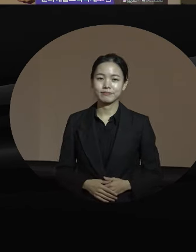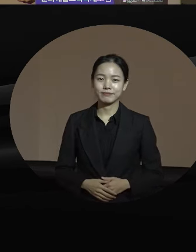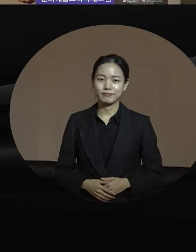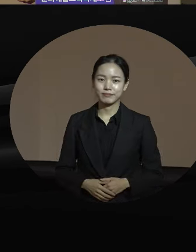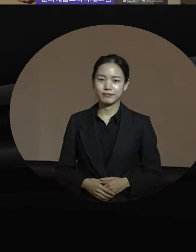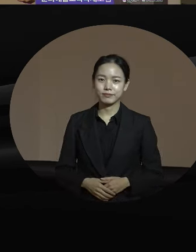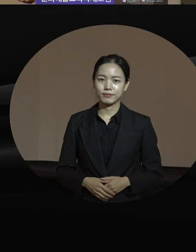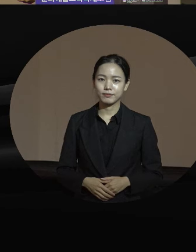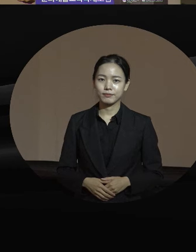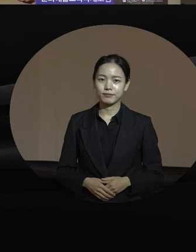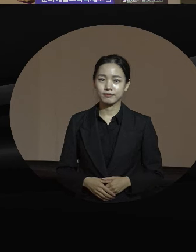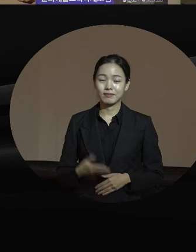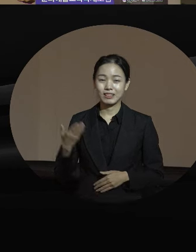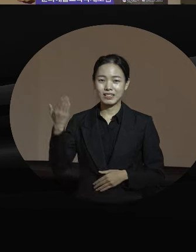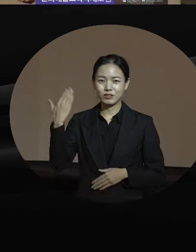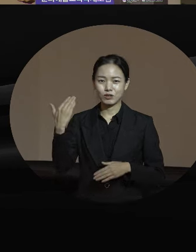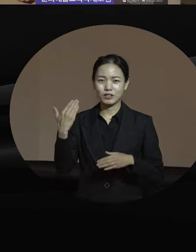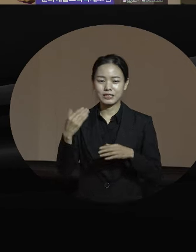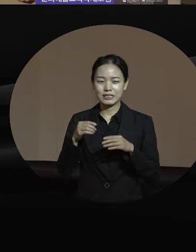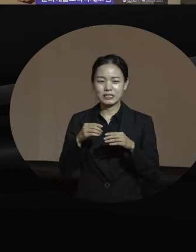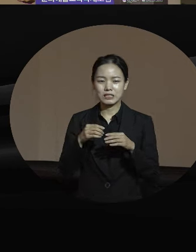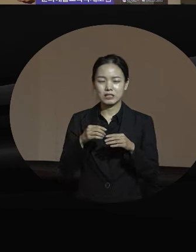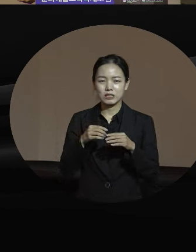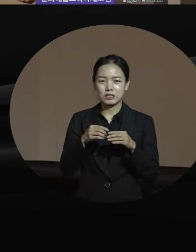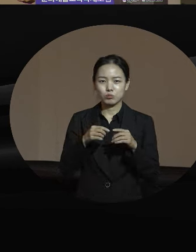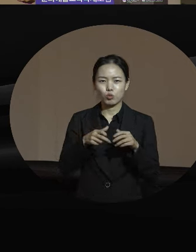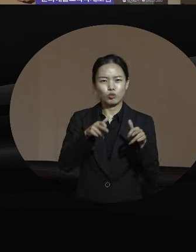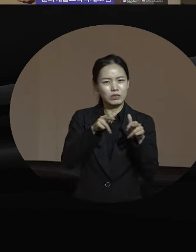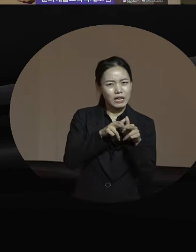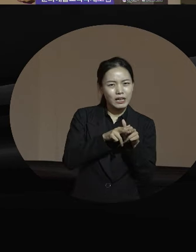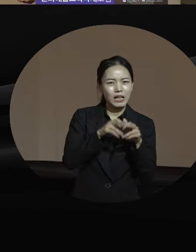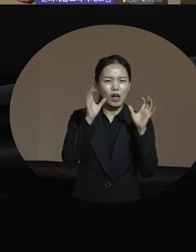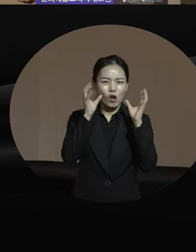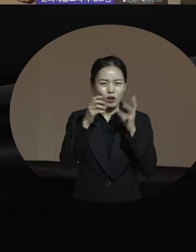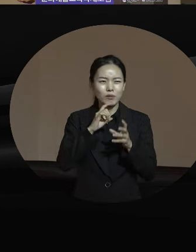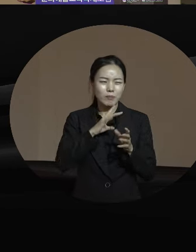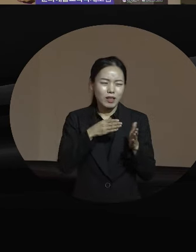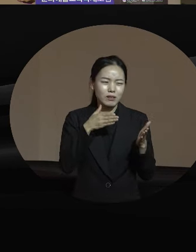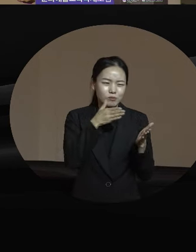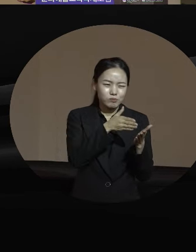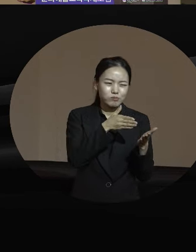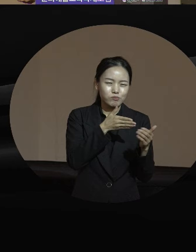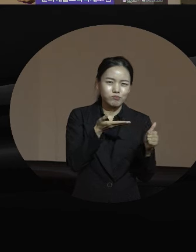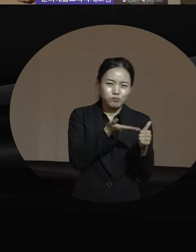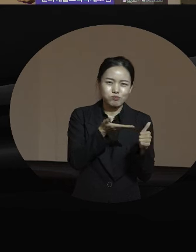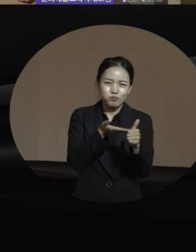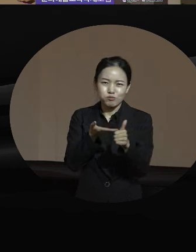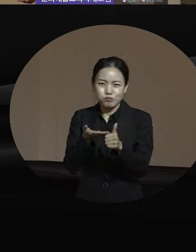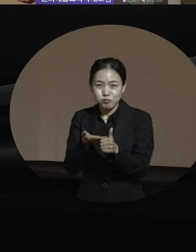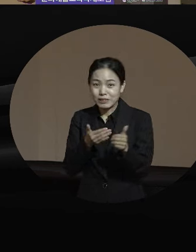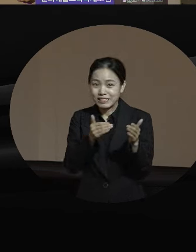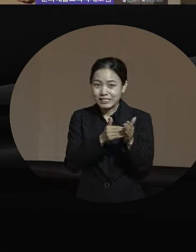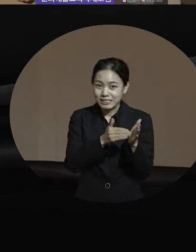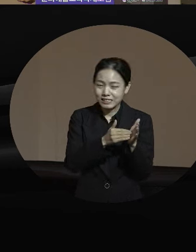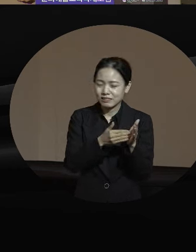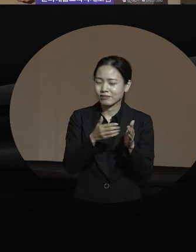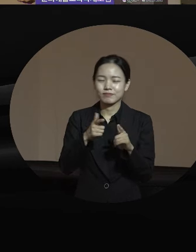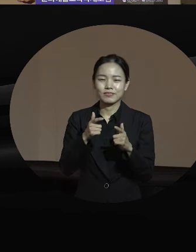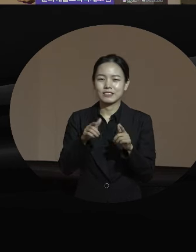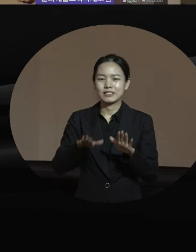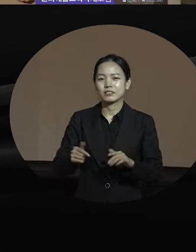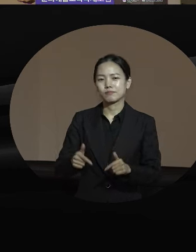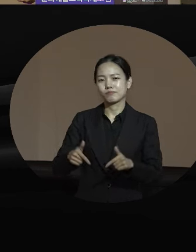이는 기존의 특정 계층, 특정 시설 중심에서 전생애 주기 취약계층 보호지원 시설로 접근성을 확대한 것입니다.